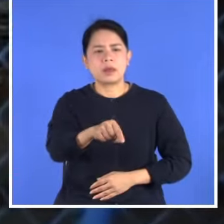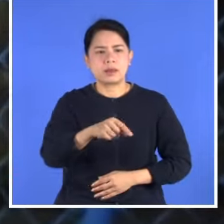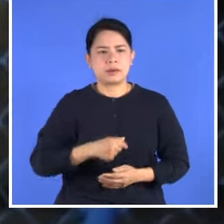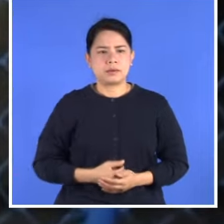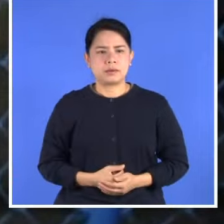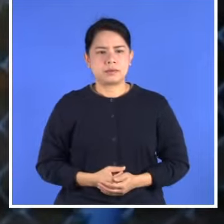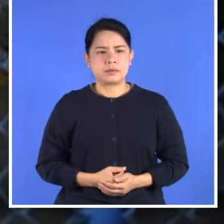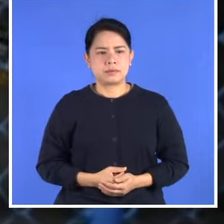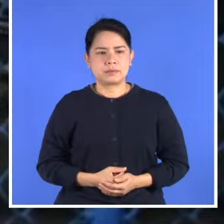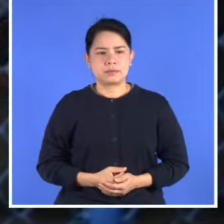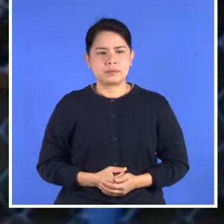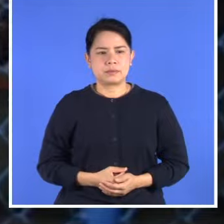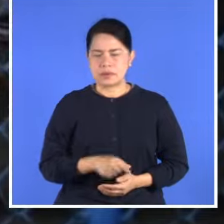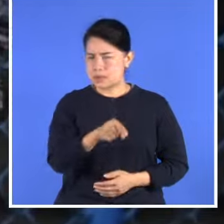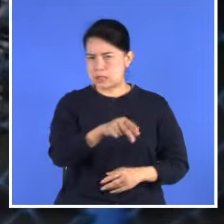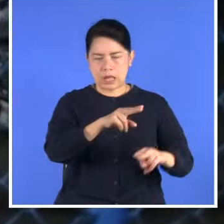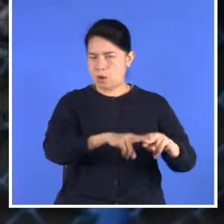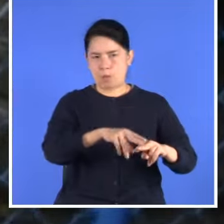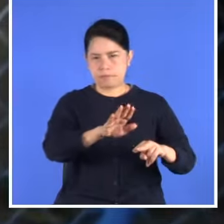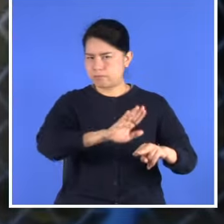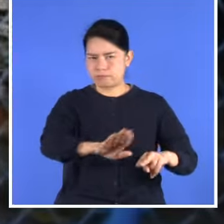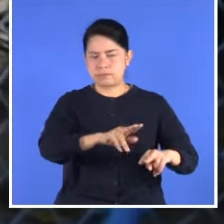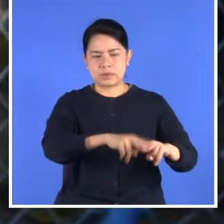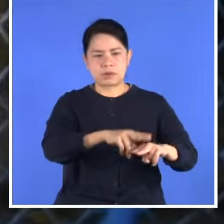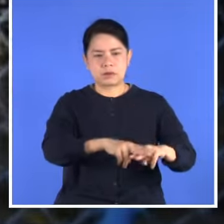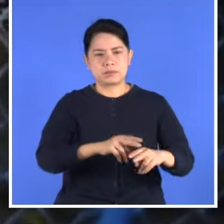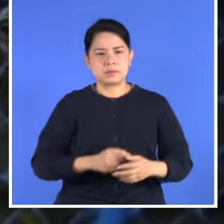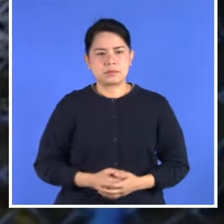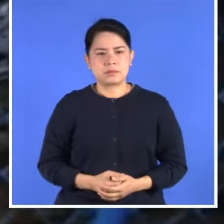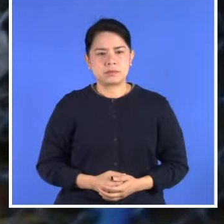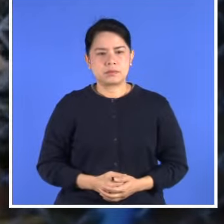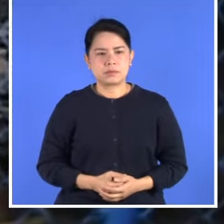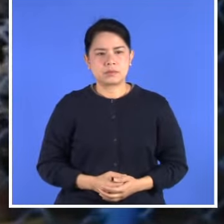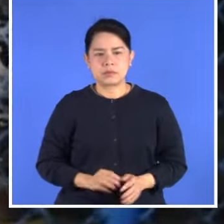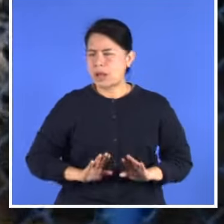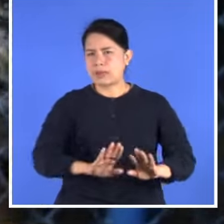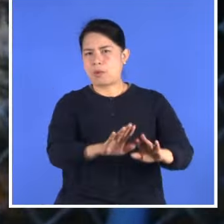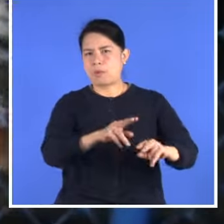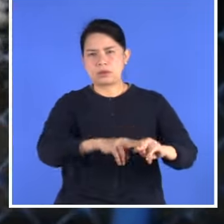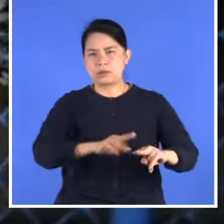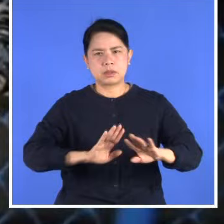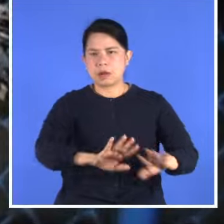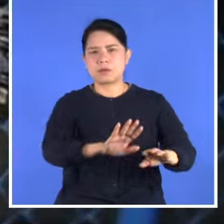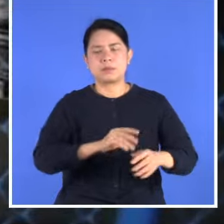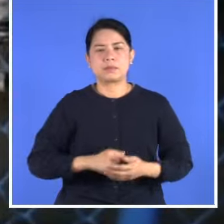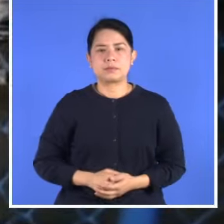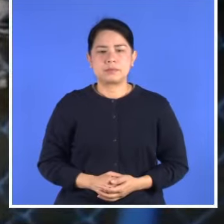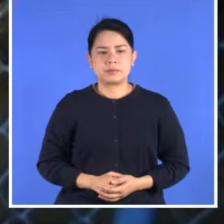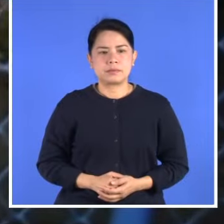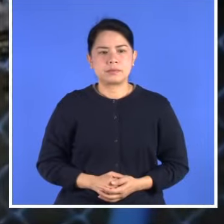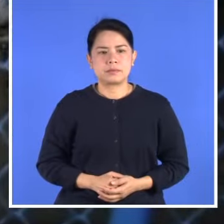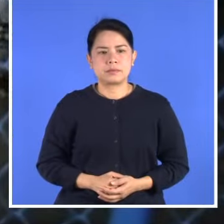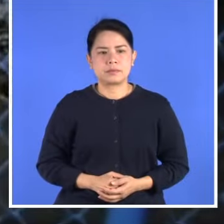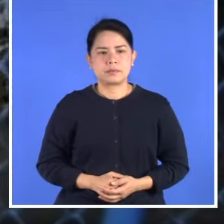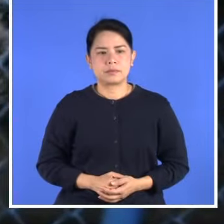ก็ดินนั่งกองยองอยู่ในกั้มเลย นั่งลงไปนั่งลงไป เอาวังนั่งลงไปเอาน ั่งไปเออเอา ของว่า